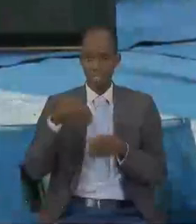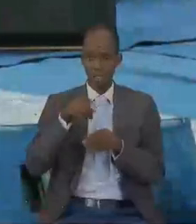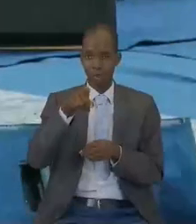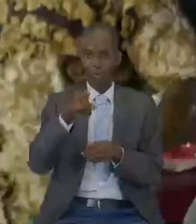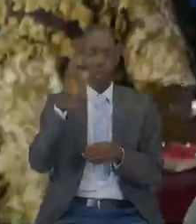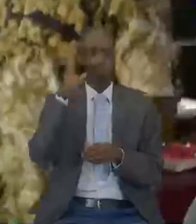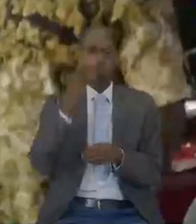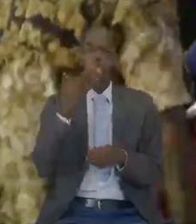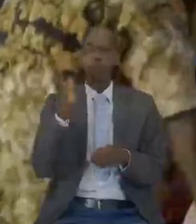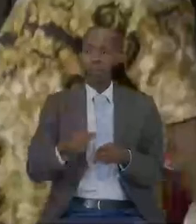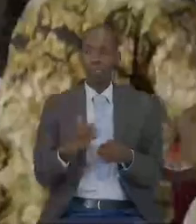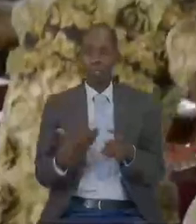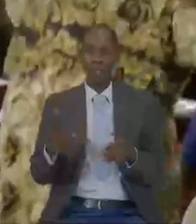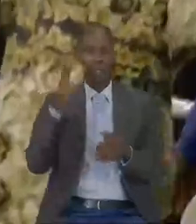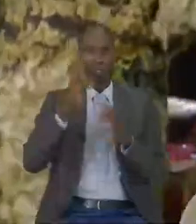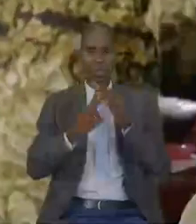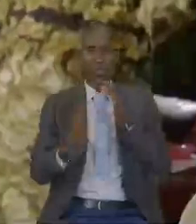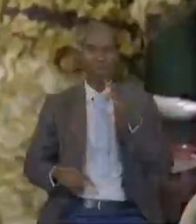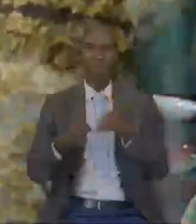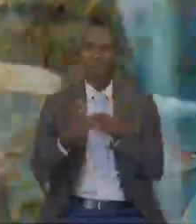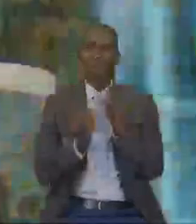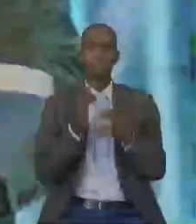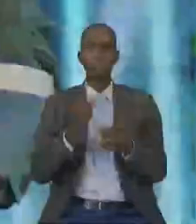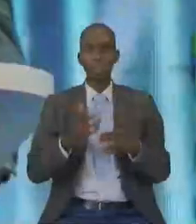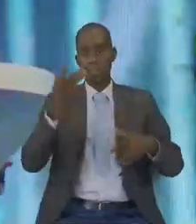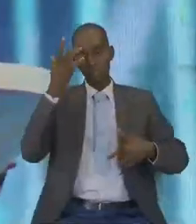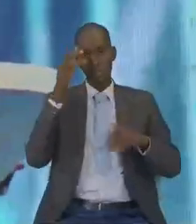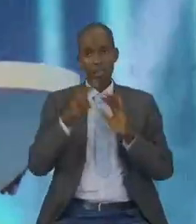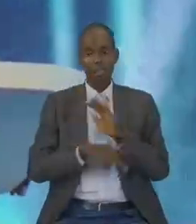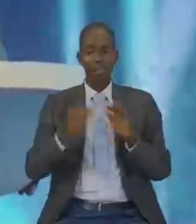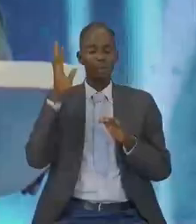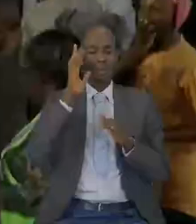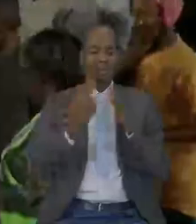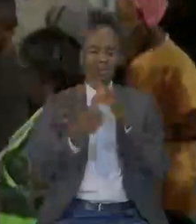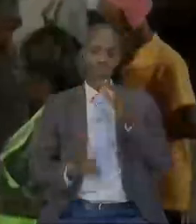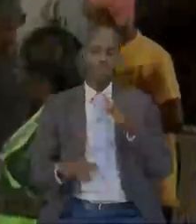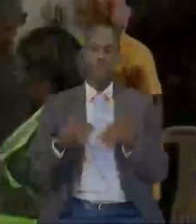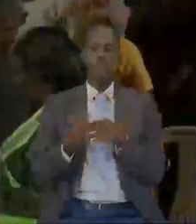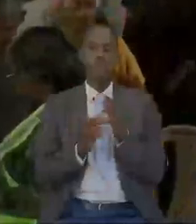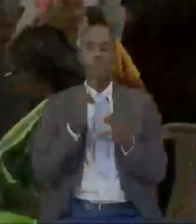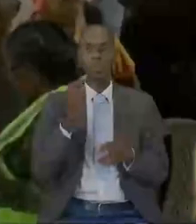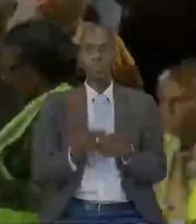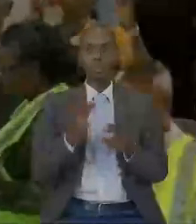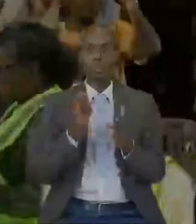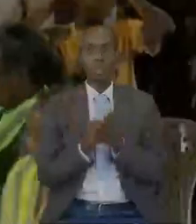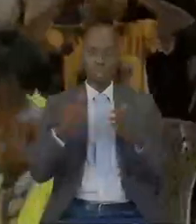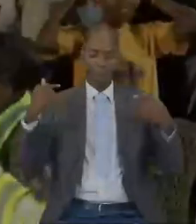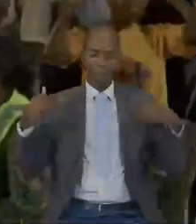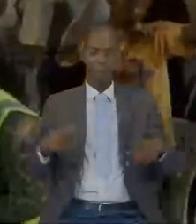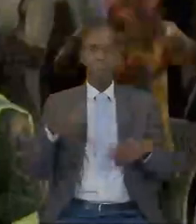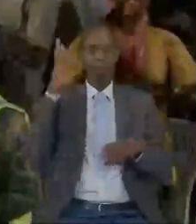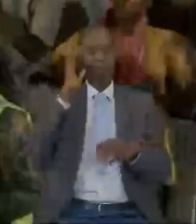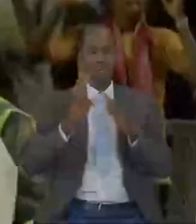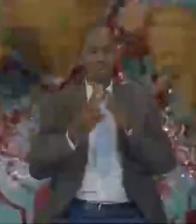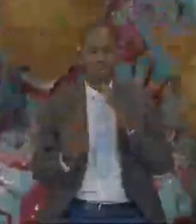cette chose va disparaître. La maladie va disparaître. La